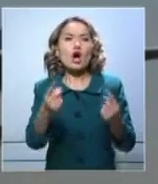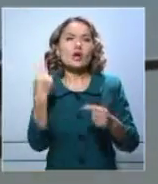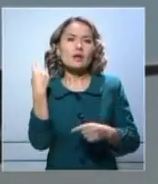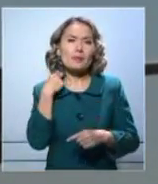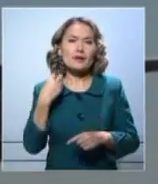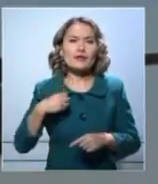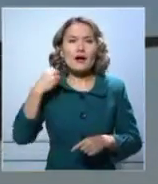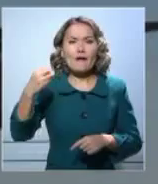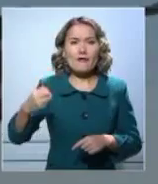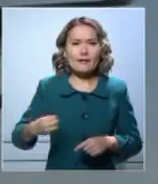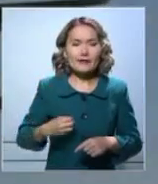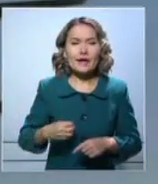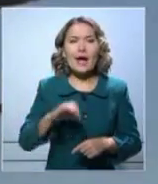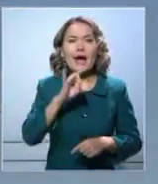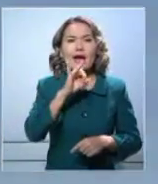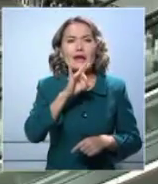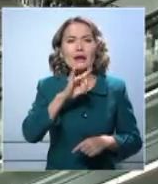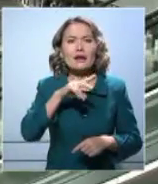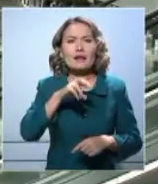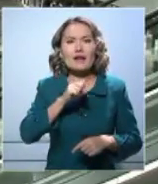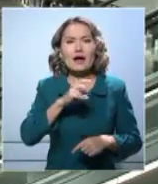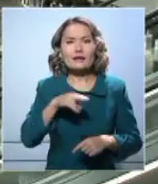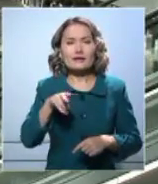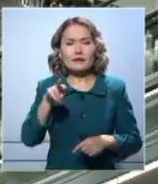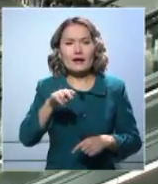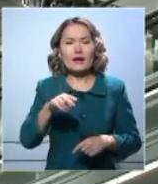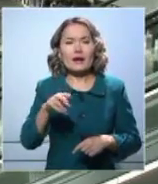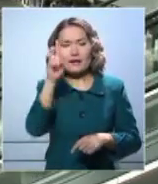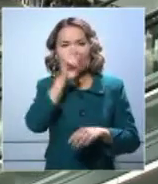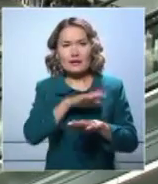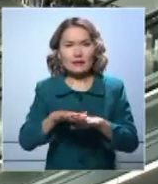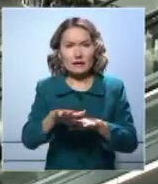Ұлыбритания, Франция, Нидерланды және Ирландия елдер бар.